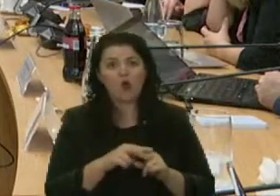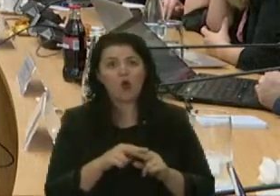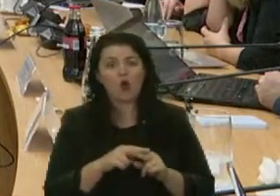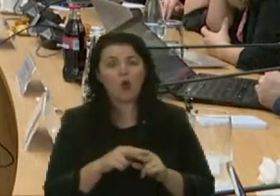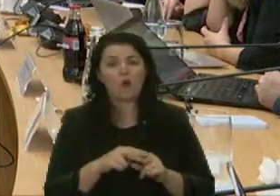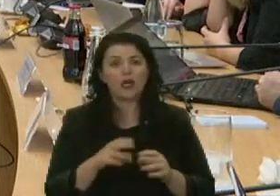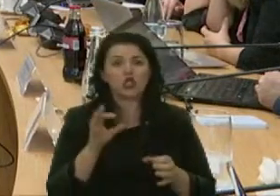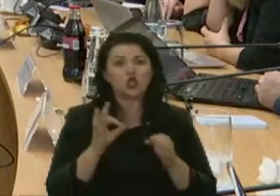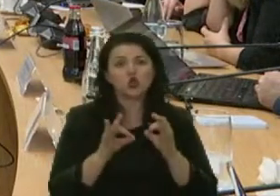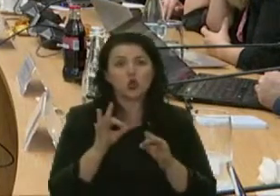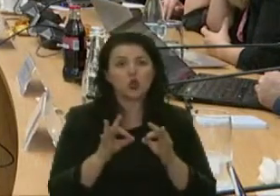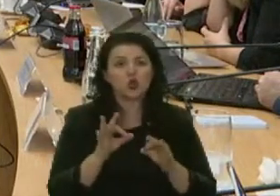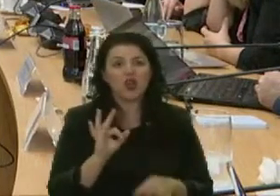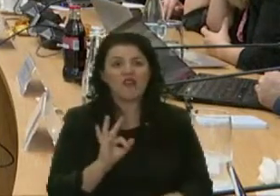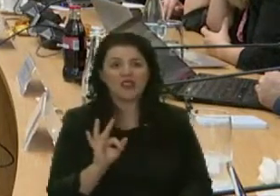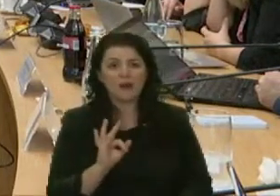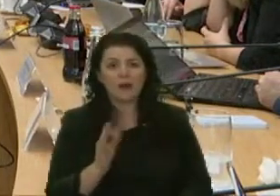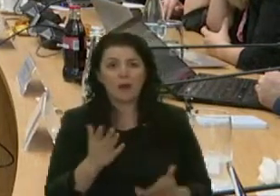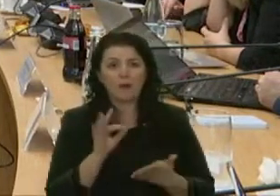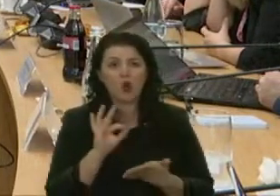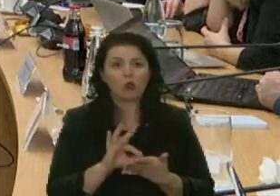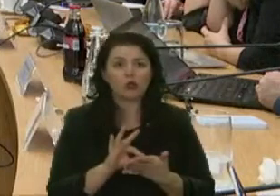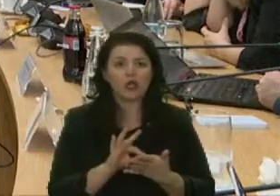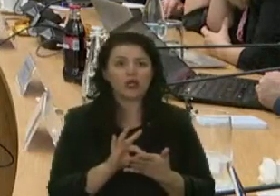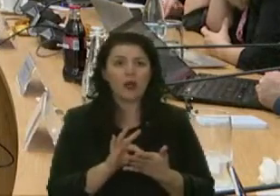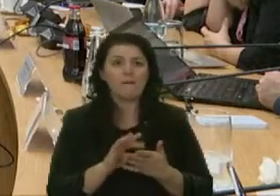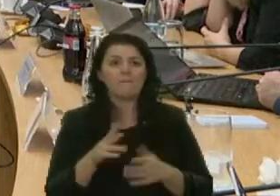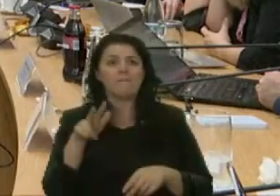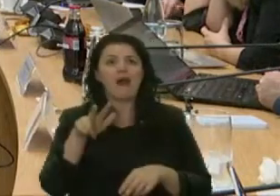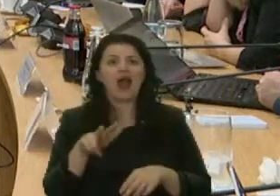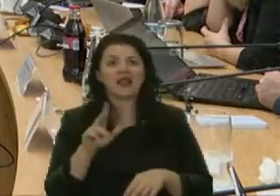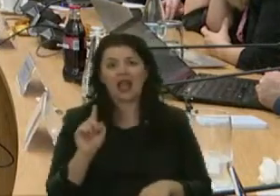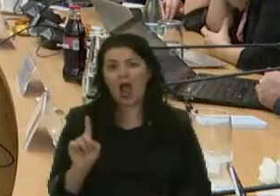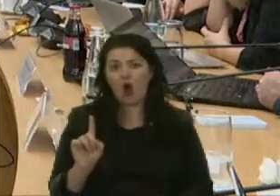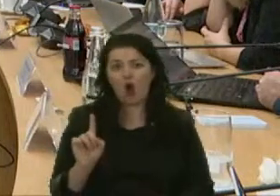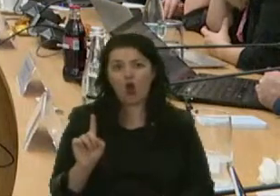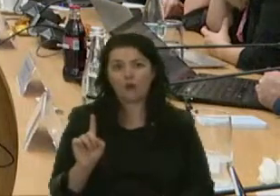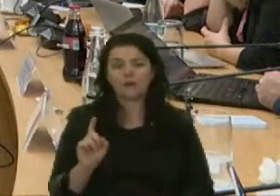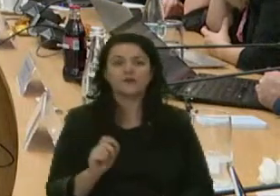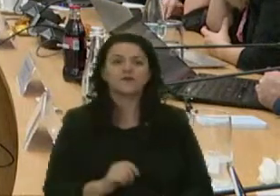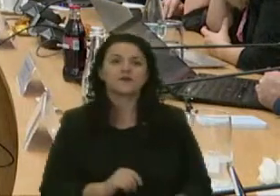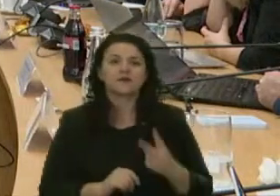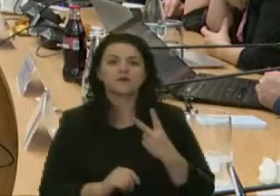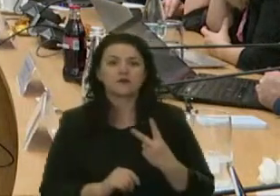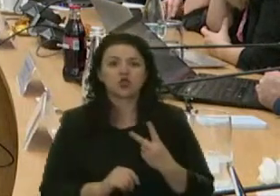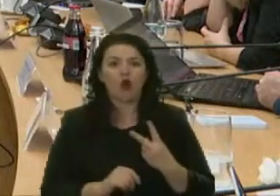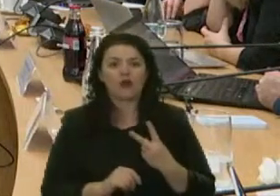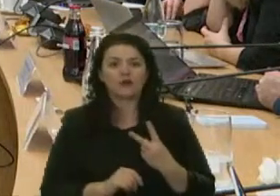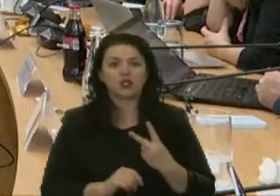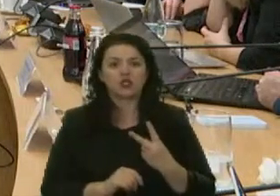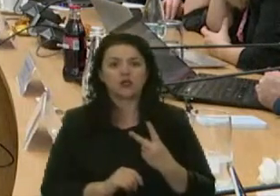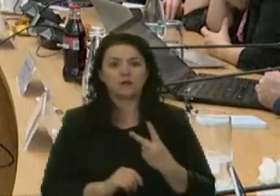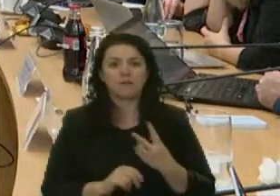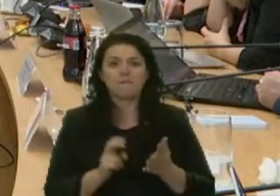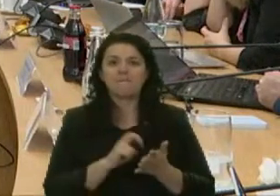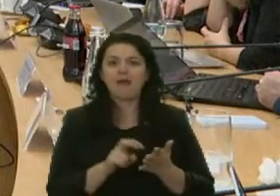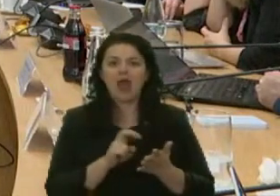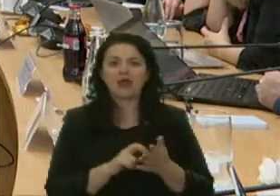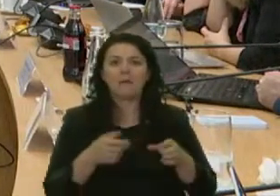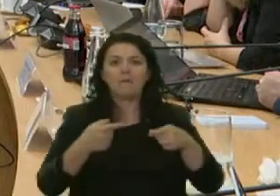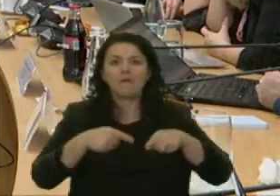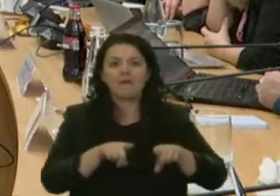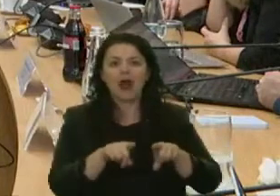fezabilitate și care sunt propunerile pentru un eventual parking acolo De aceea cred că sunt două chestiuni care merg să spun în